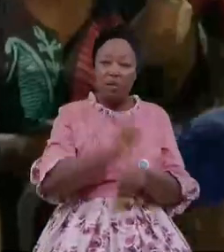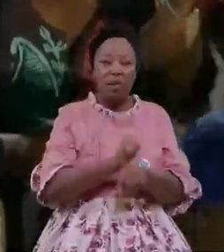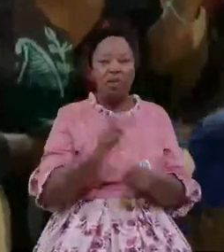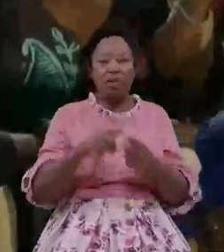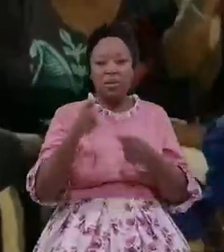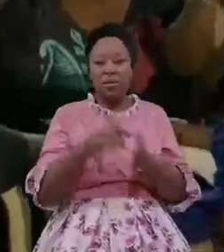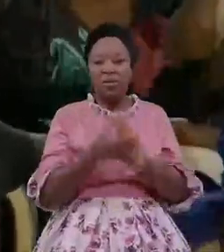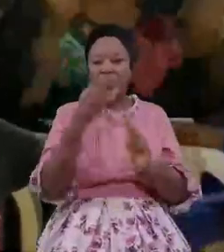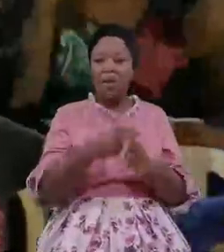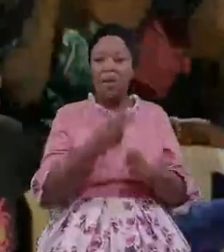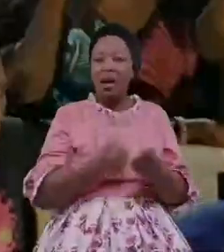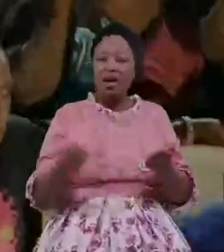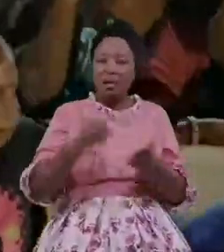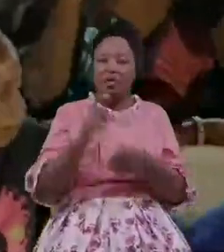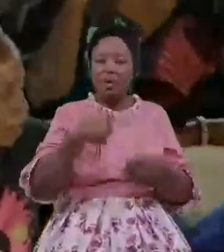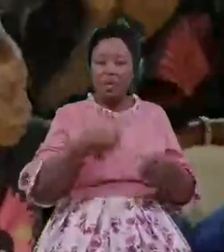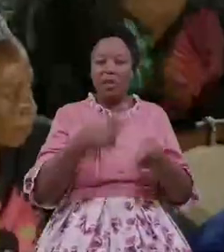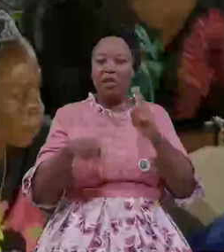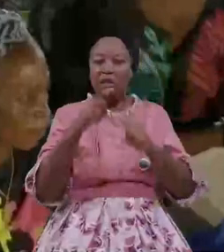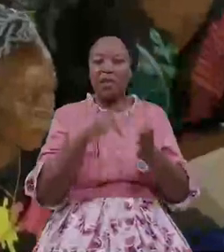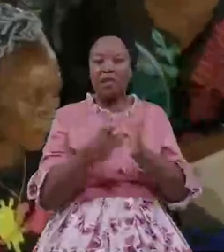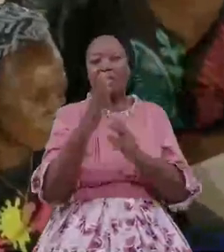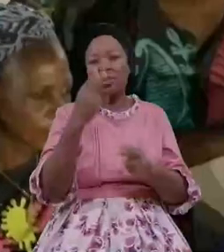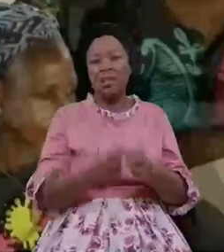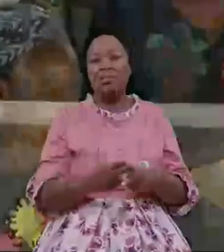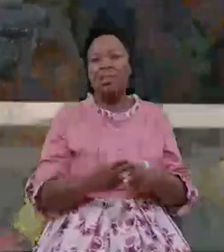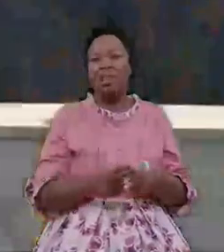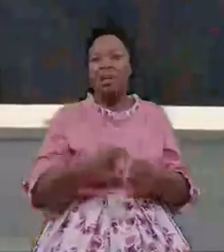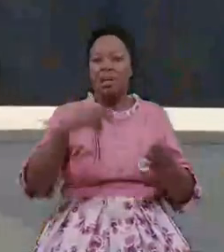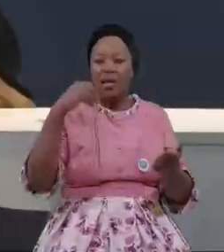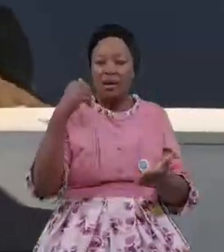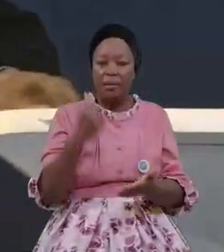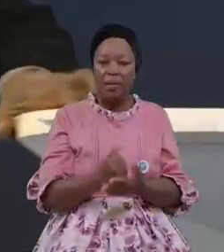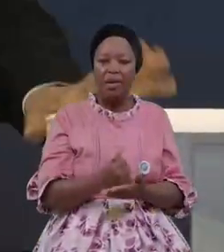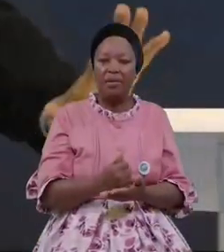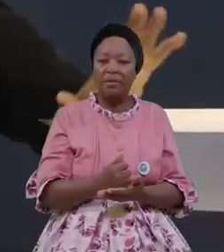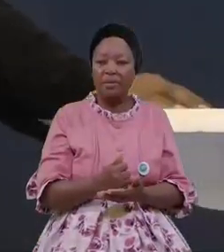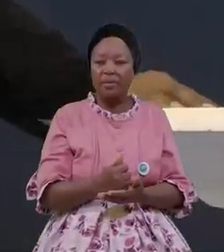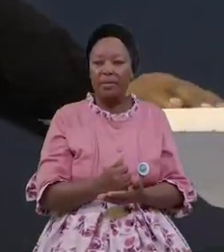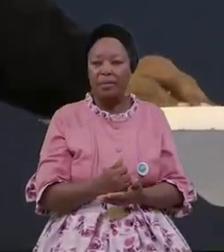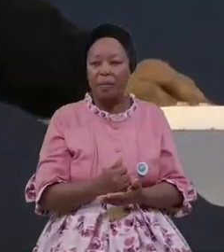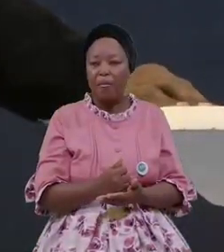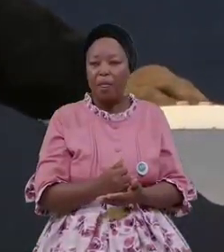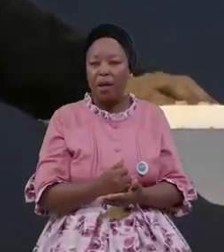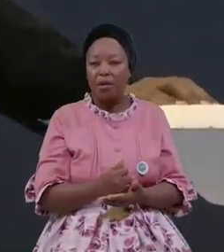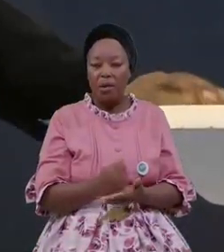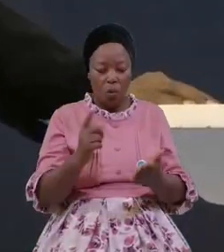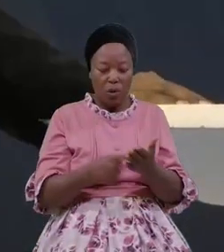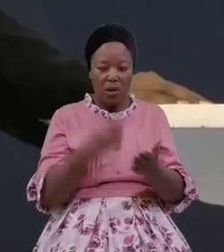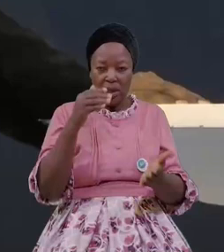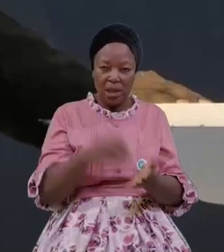recommissionner il va me recommissionner amen encore le message